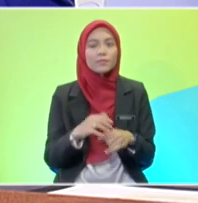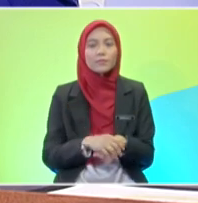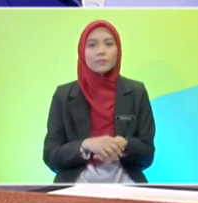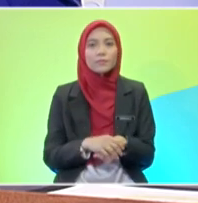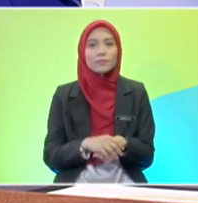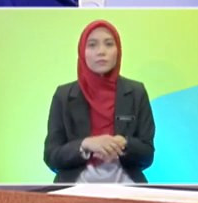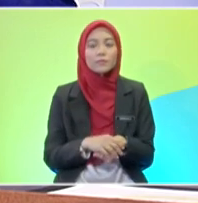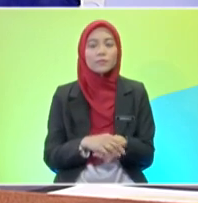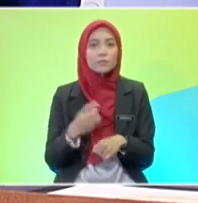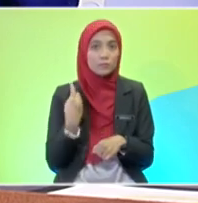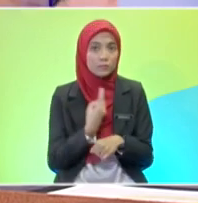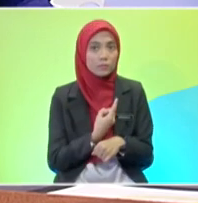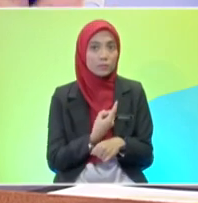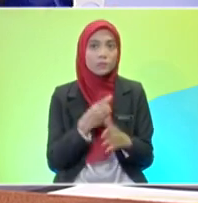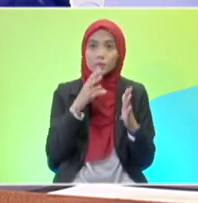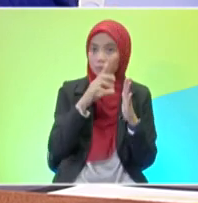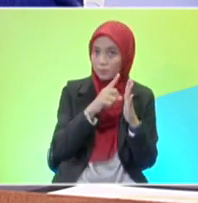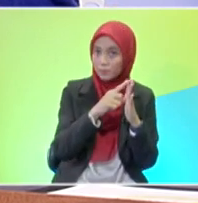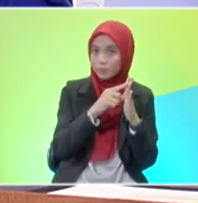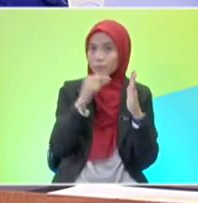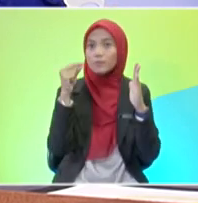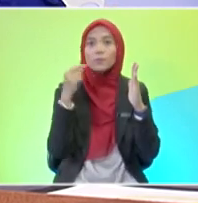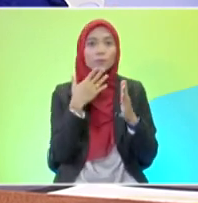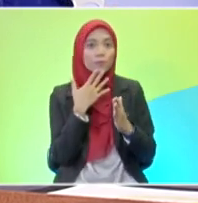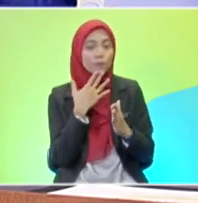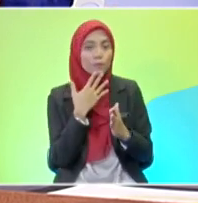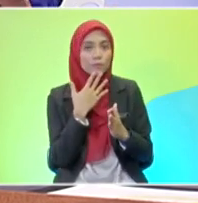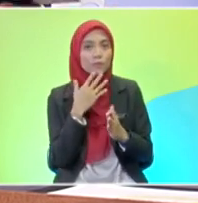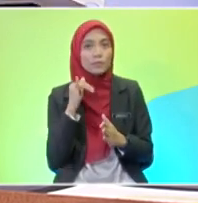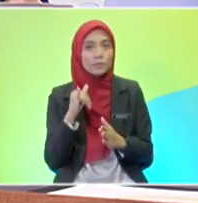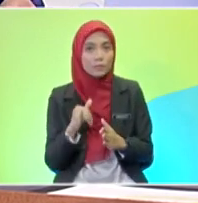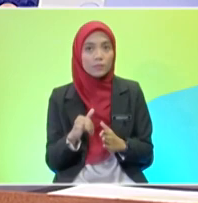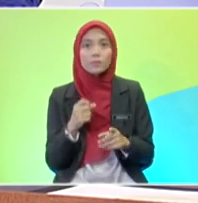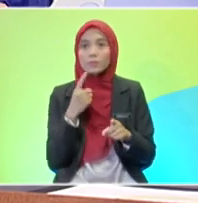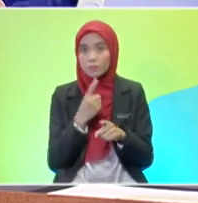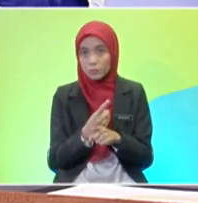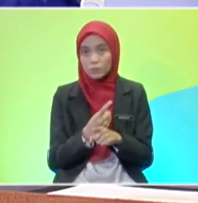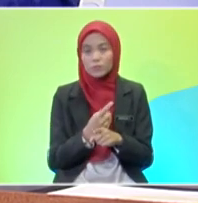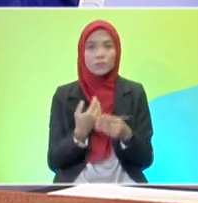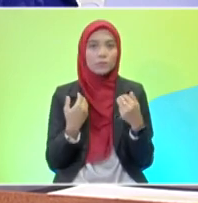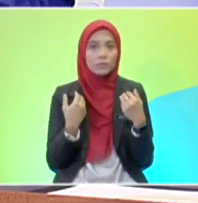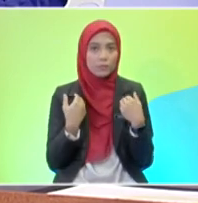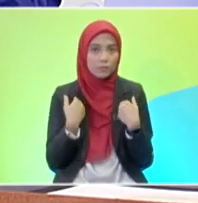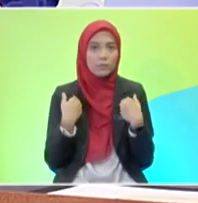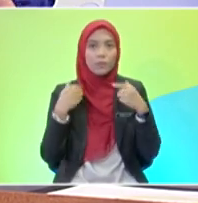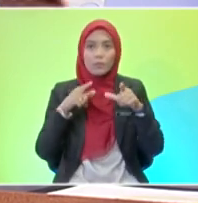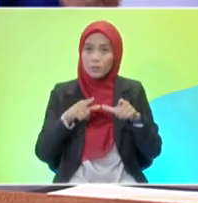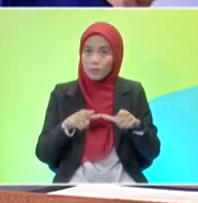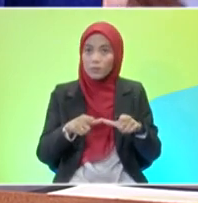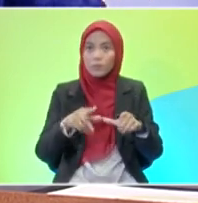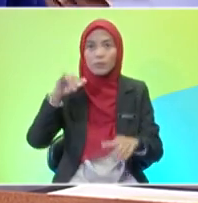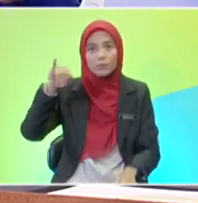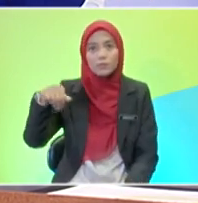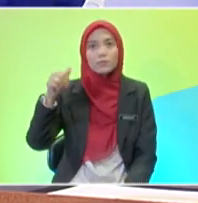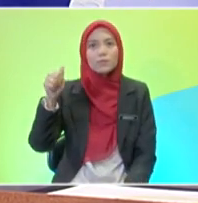Pilih jenis kayu yang sesuai kalau tadi tahu dia ada kayu jati kayu cengeng dan